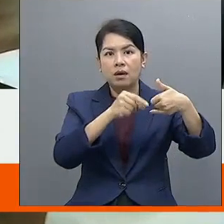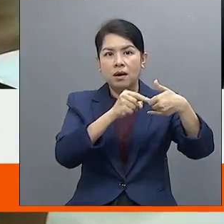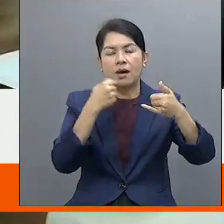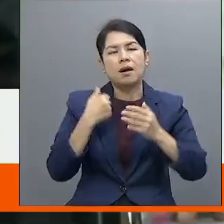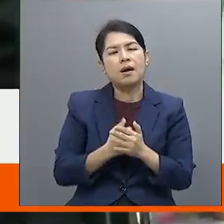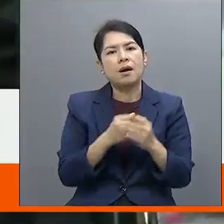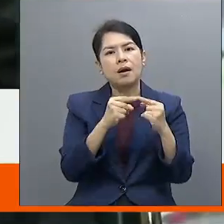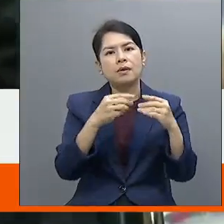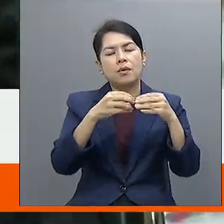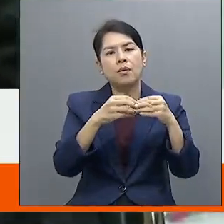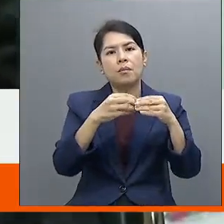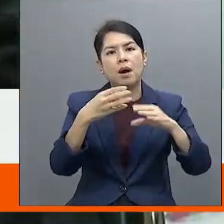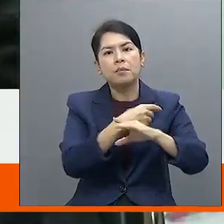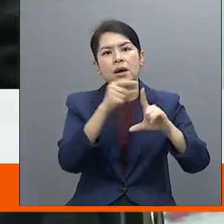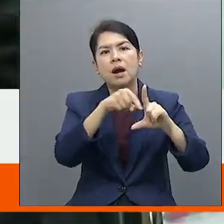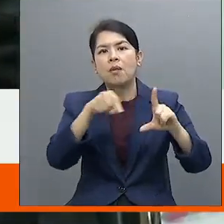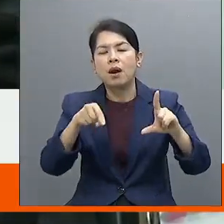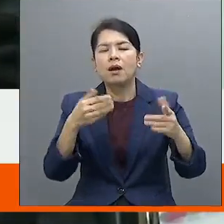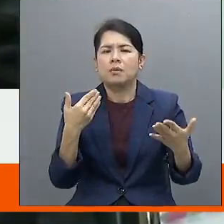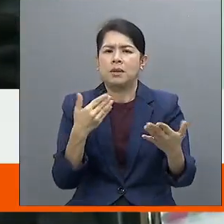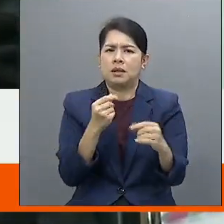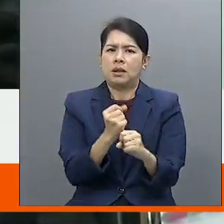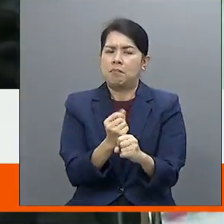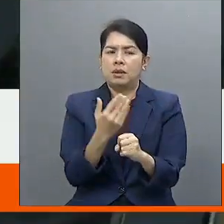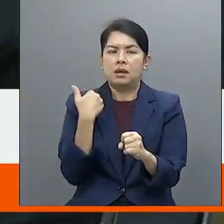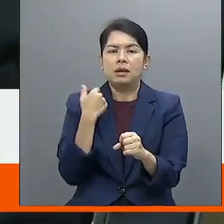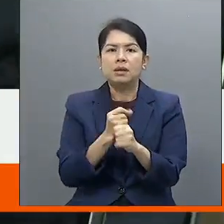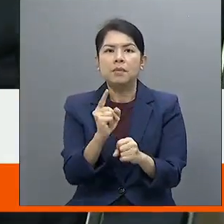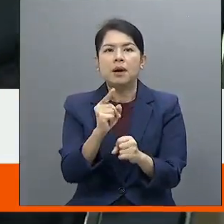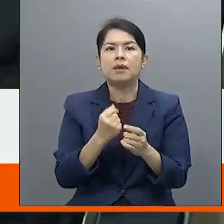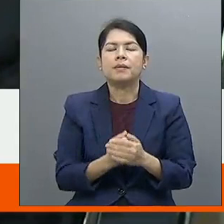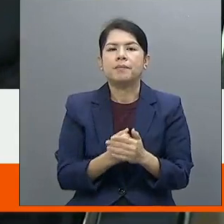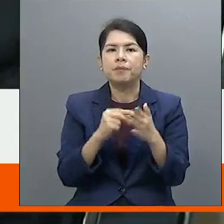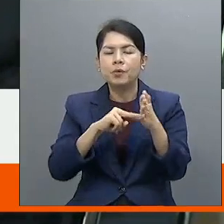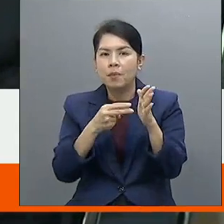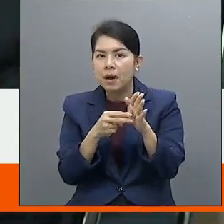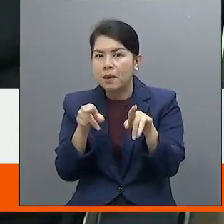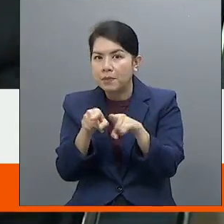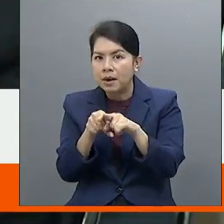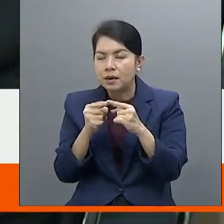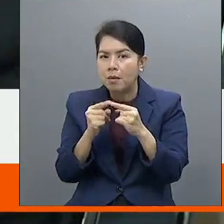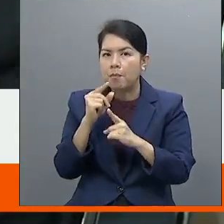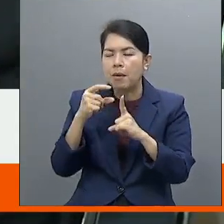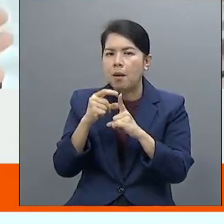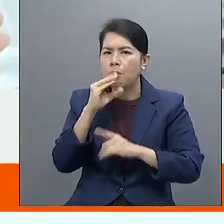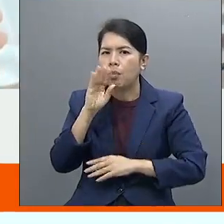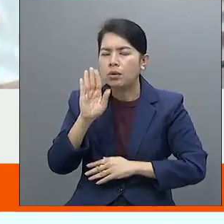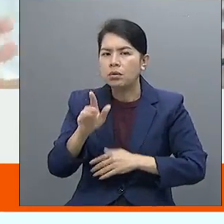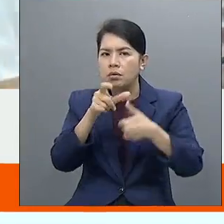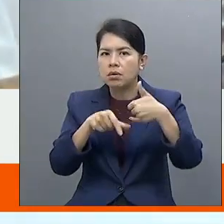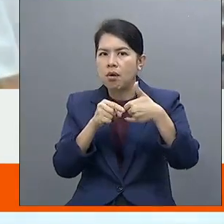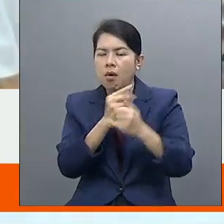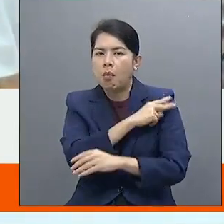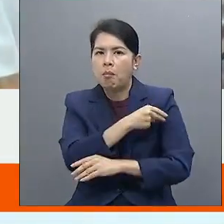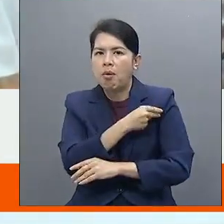ค่ะ เรื่องออกมา ค่ะ ว่าพูดอย่างนี้เนี่ยเขาแสดงว่าซ่อนอะไรเขาเรียกว่าวาระซ่อนเล่นไว้